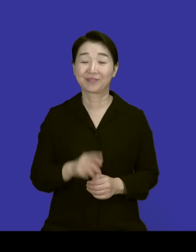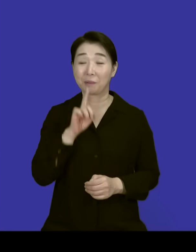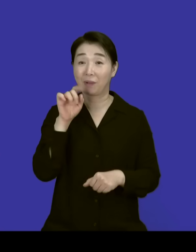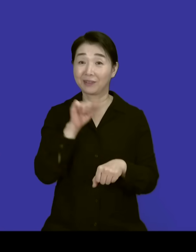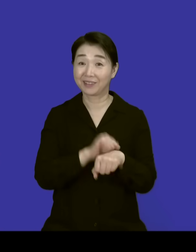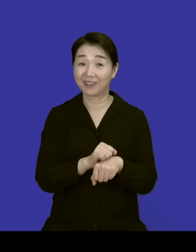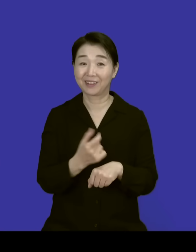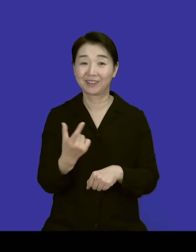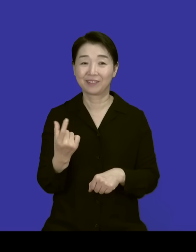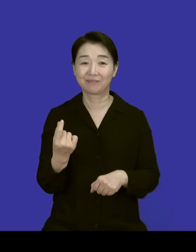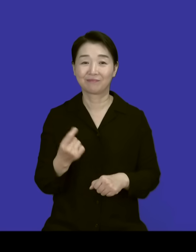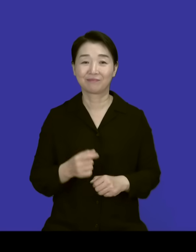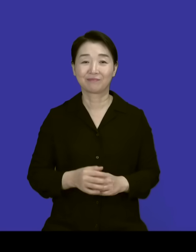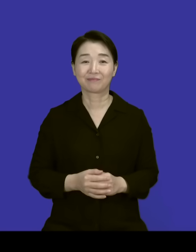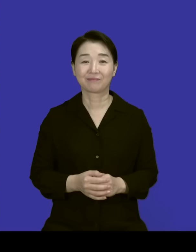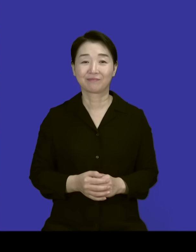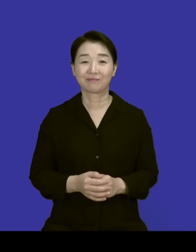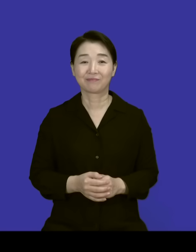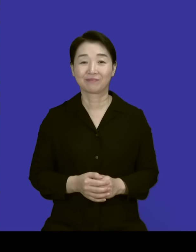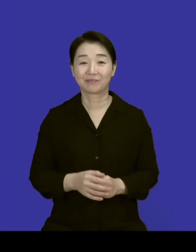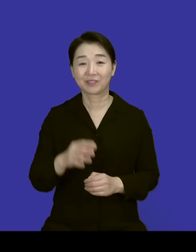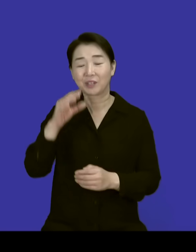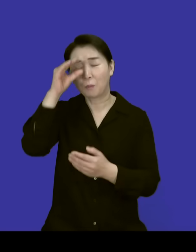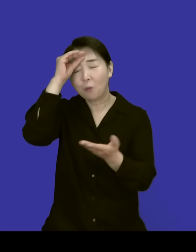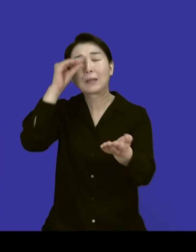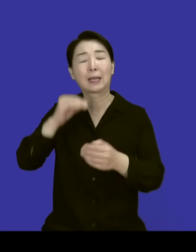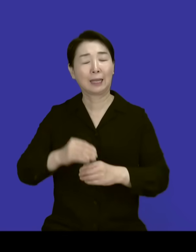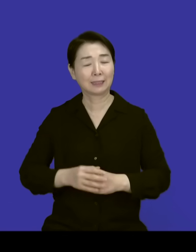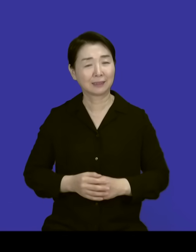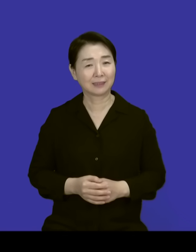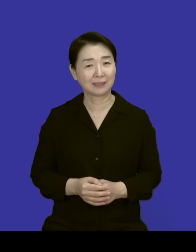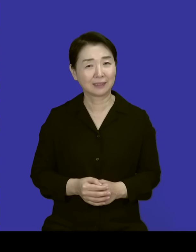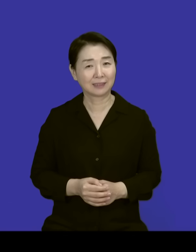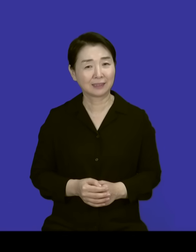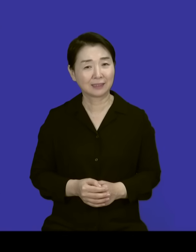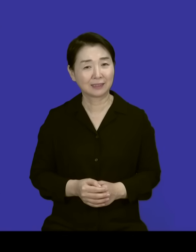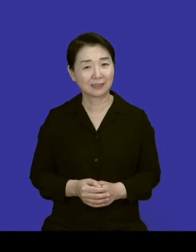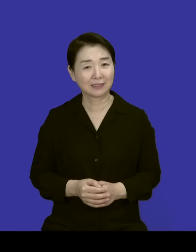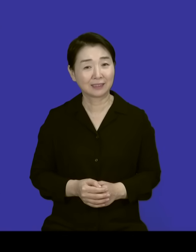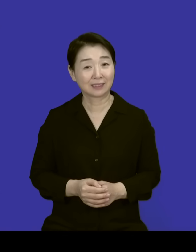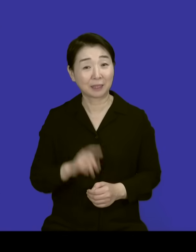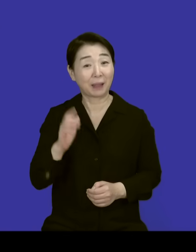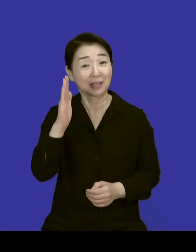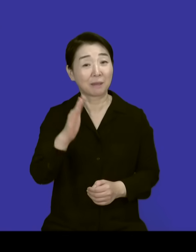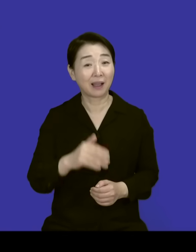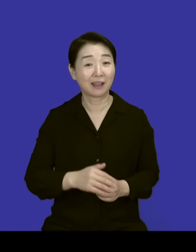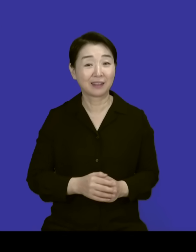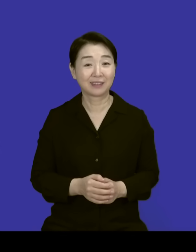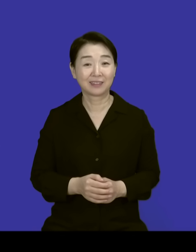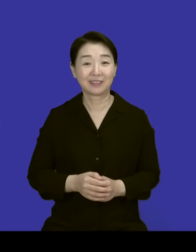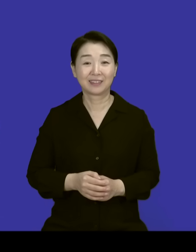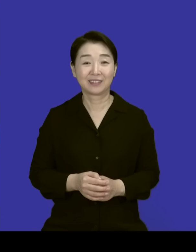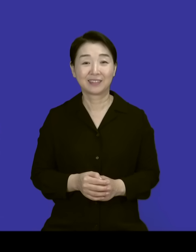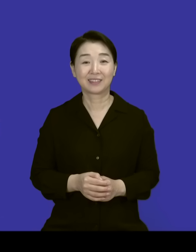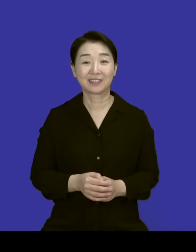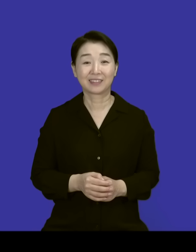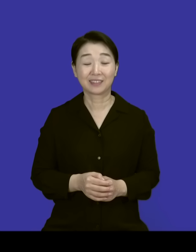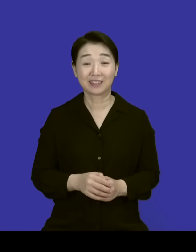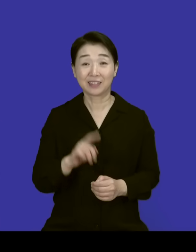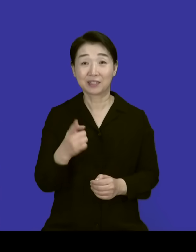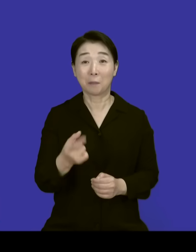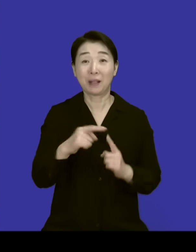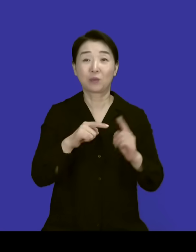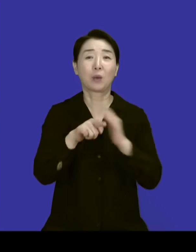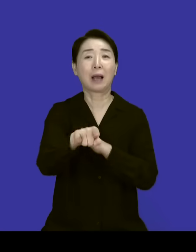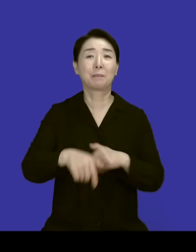너무 잘하시는데 예. 우리 오늘 오렌지 좀 본받으세요. 얘기하지 마시고. 얘기하지 말라고요? 처음이다. 제가 나 볼 때는 솔직히 지금 빨리